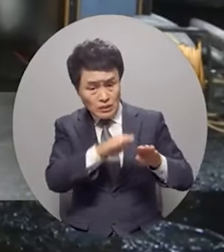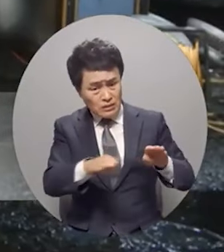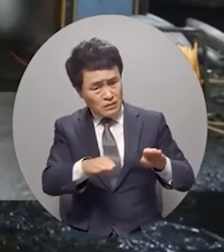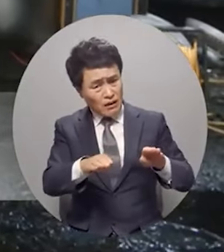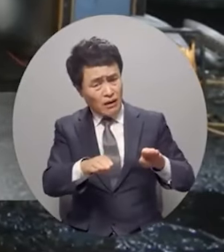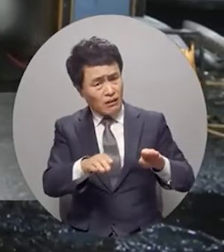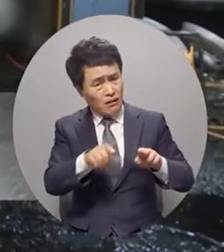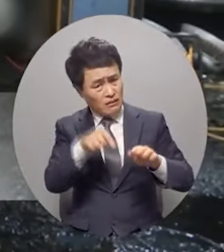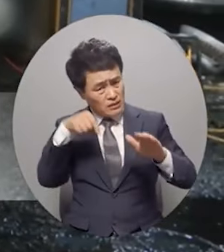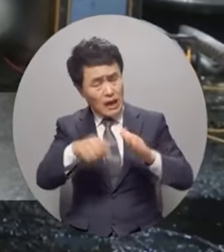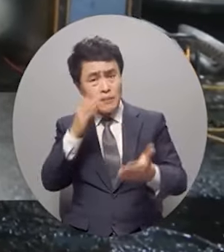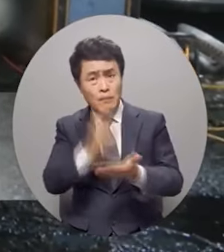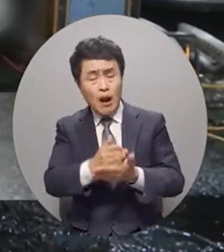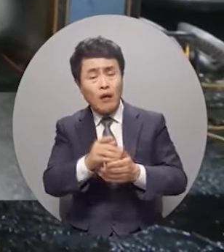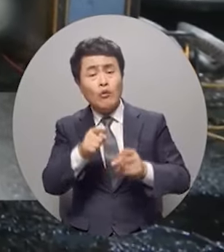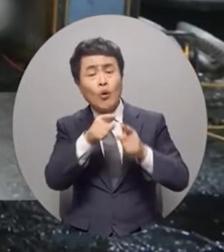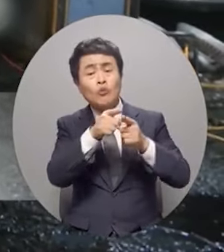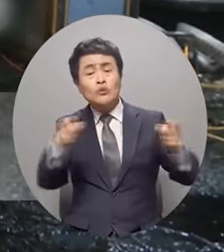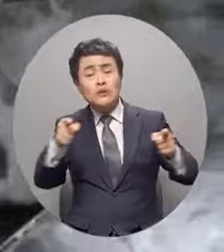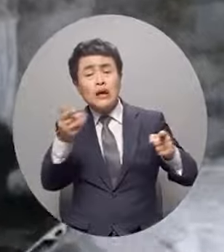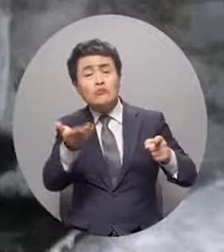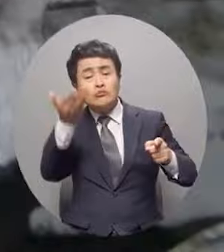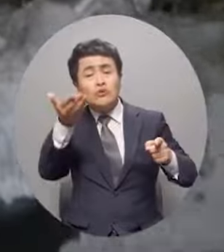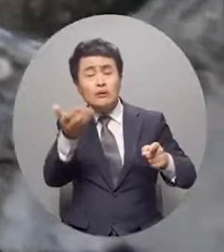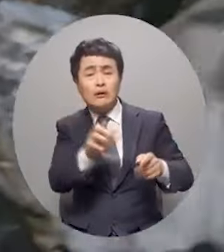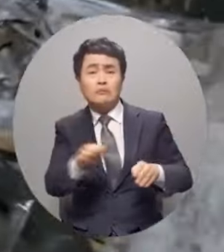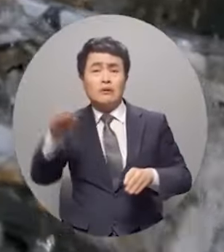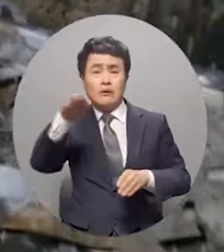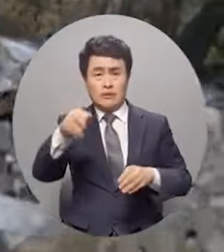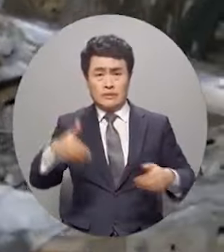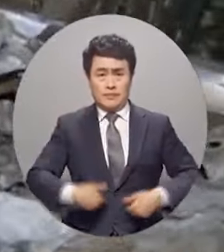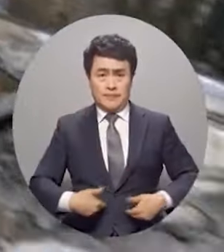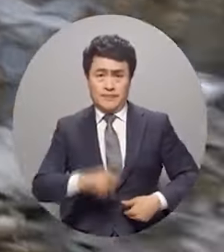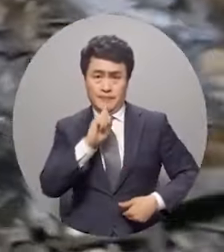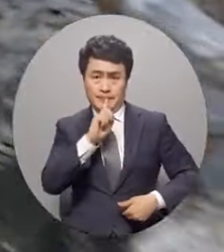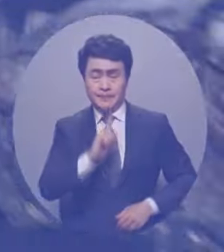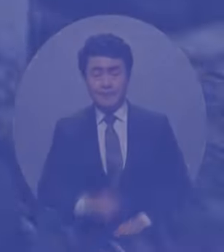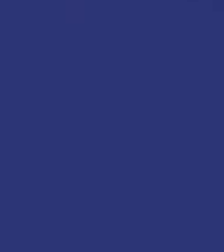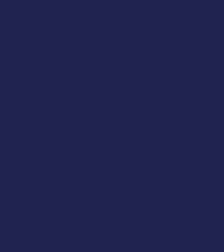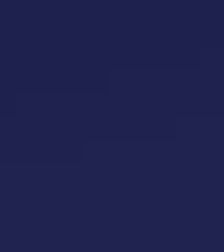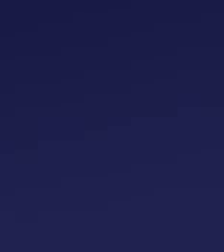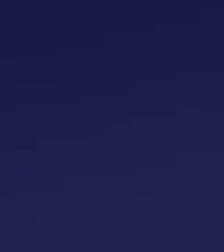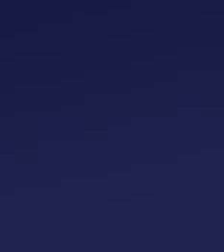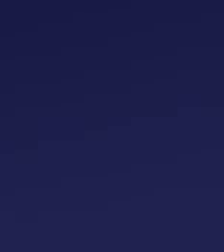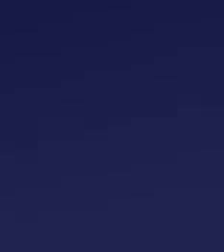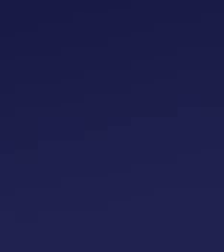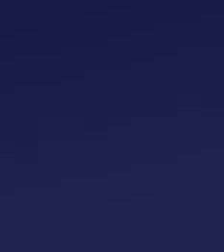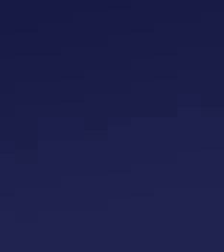설치하는 등 제도 정비가 필요하다고 지적했습니다. MBC 뉴스 이문현입니다.